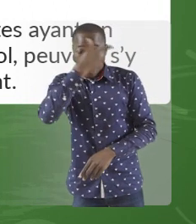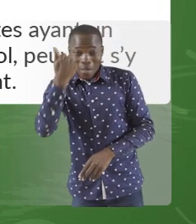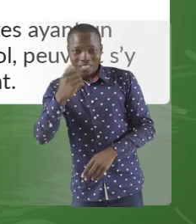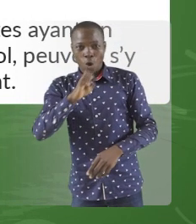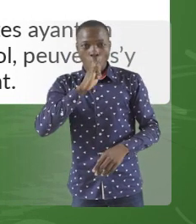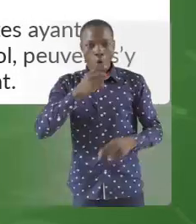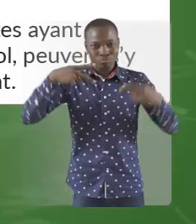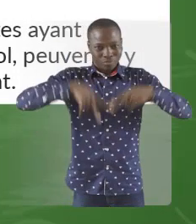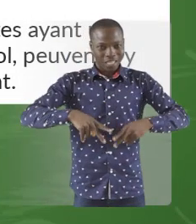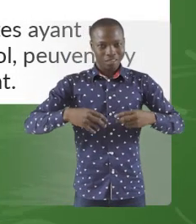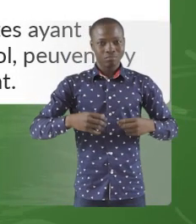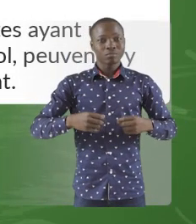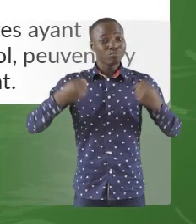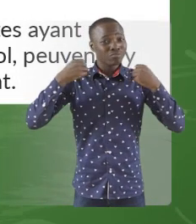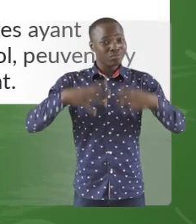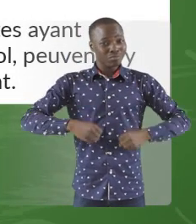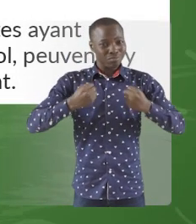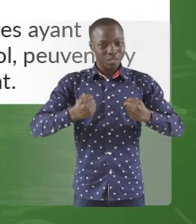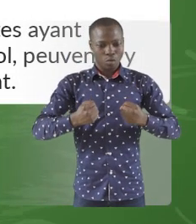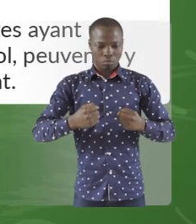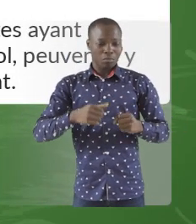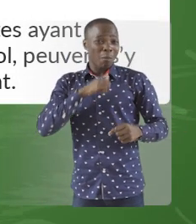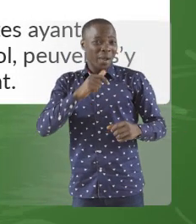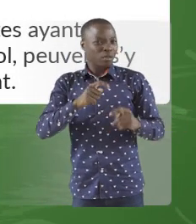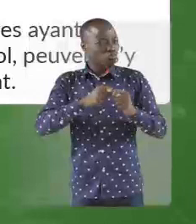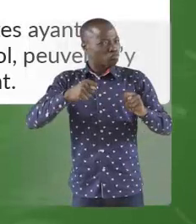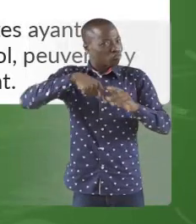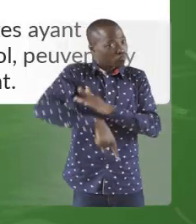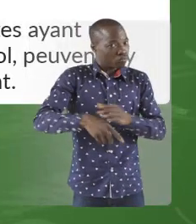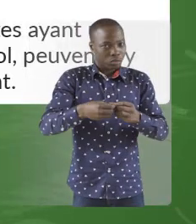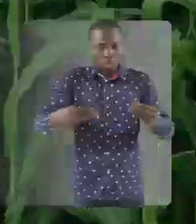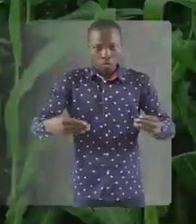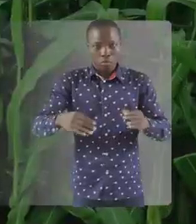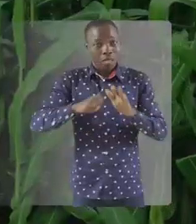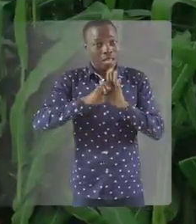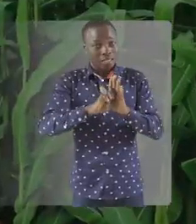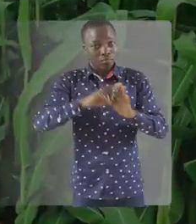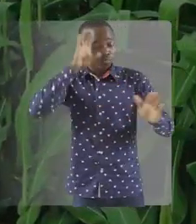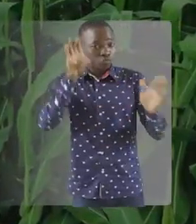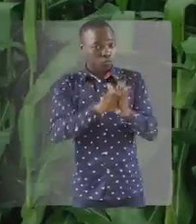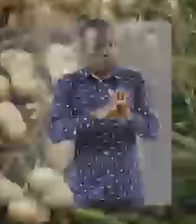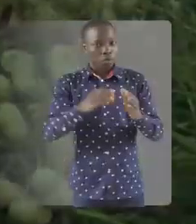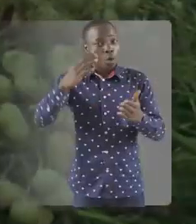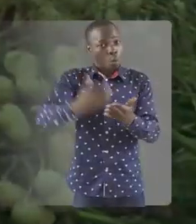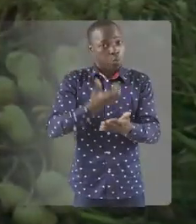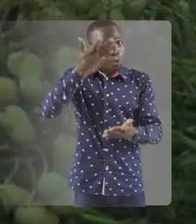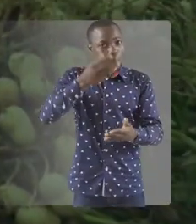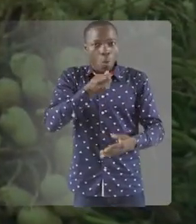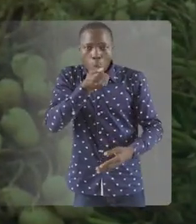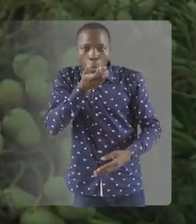l'eau et les sels minéraux sont à faible profondeur. C'est le cas des céréales, de